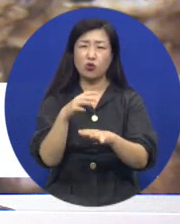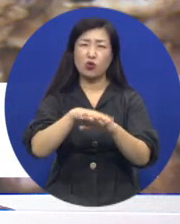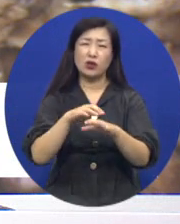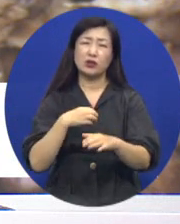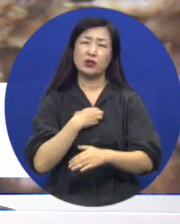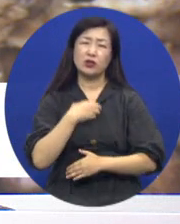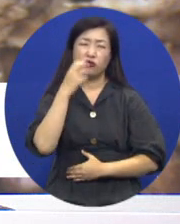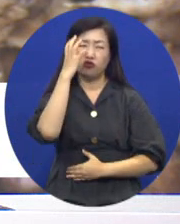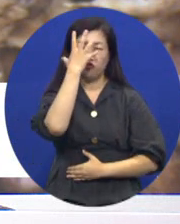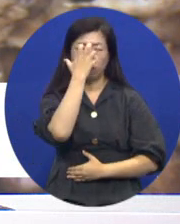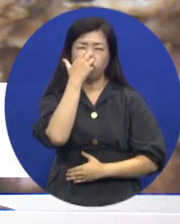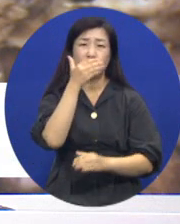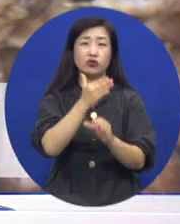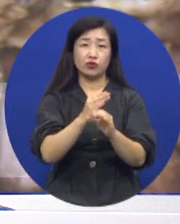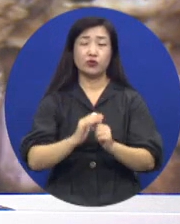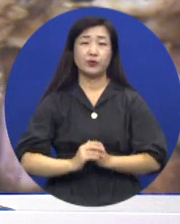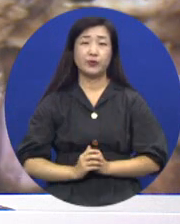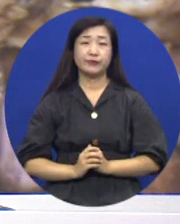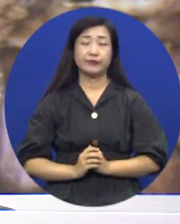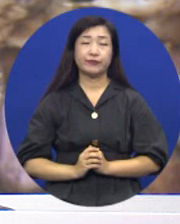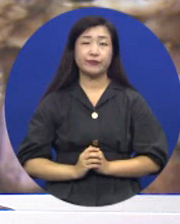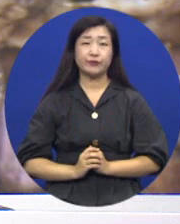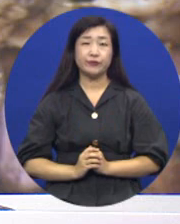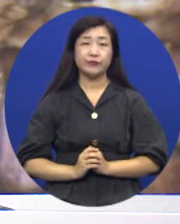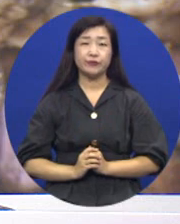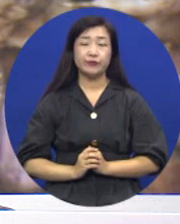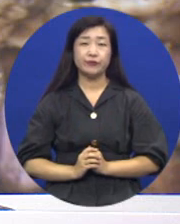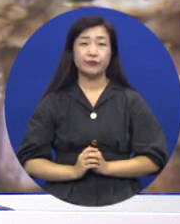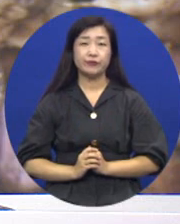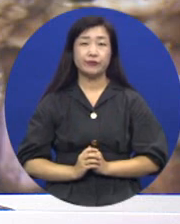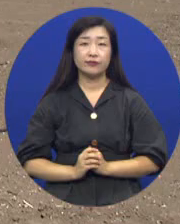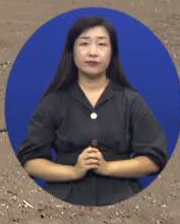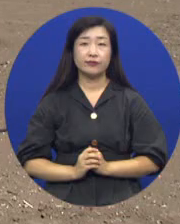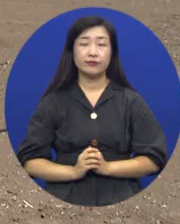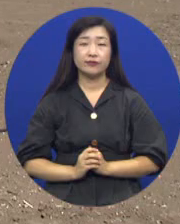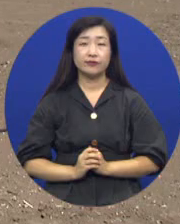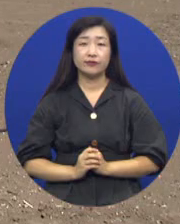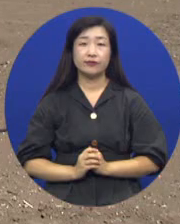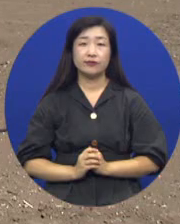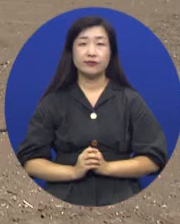태우고 있습니다. 박혜진 기자가 취재했습니다.